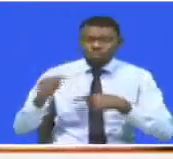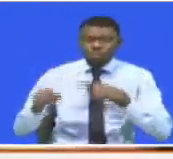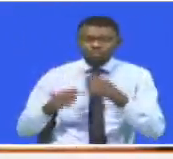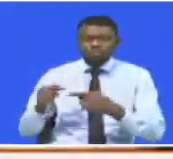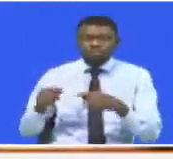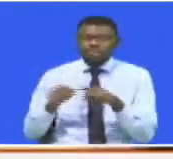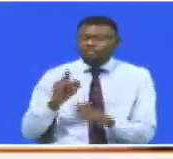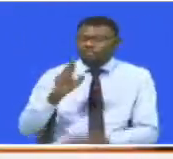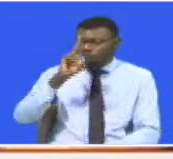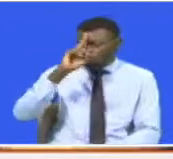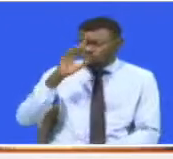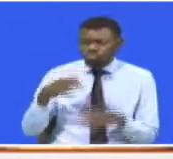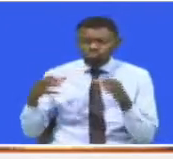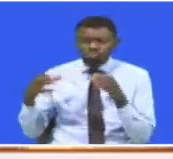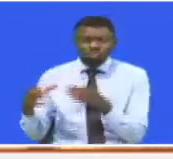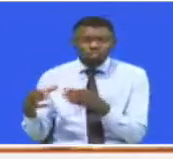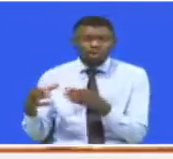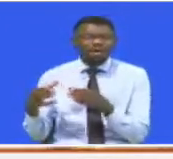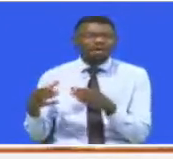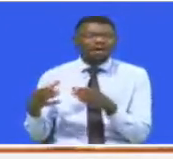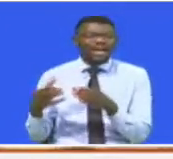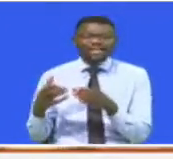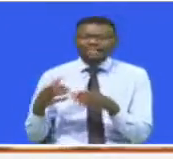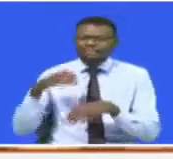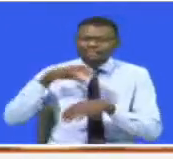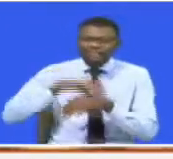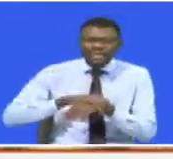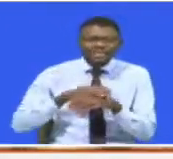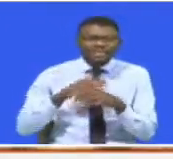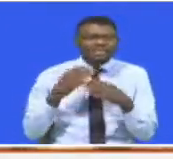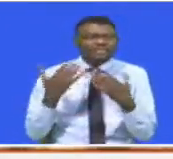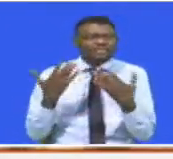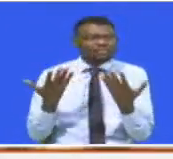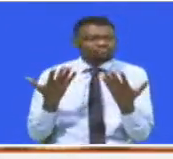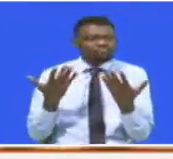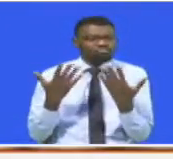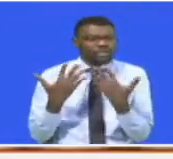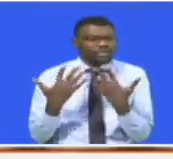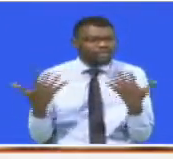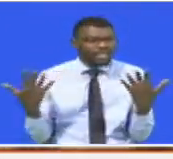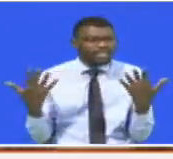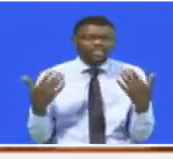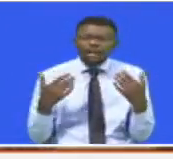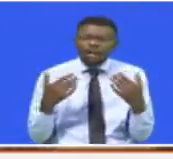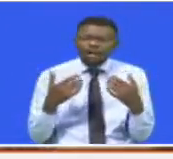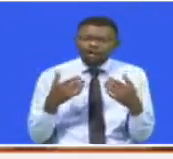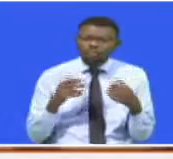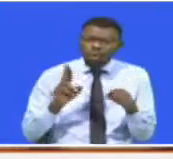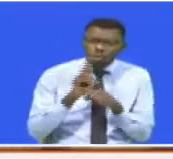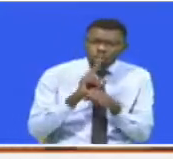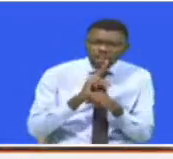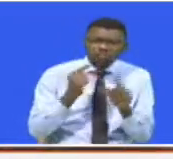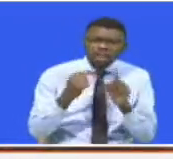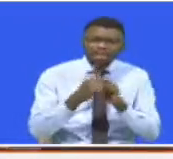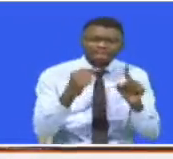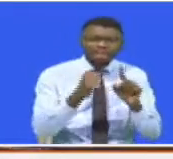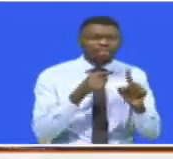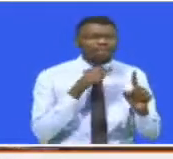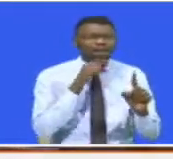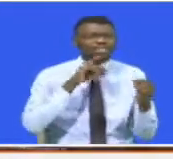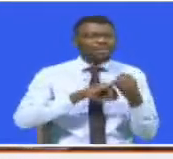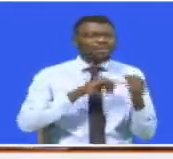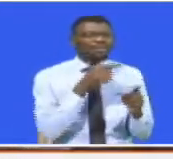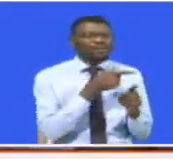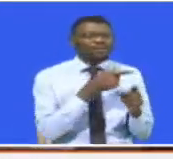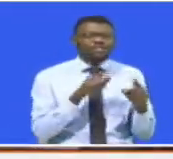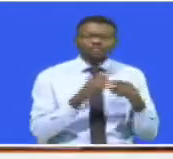maafisa wa polisi wamefanikiwa kupata baadhi ya silaha zinazoripotiwa kutumika na wahuni waliotekeleza unyama huo, sawa